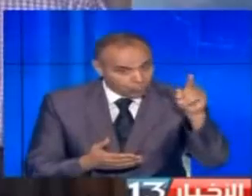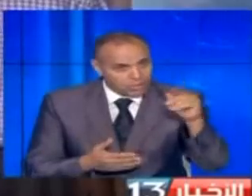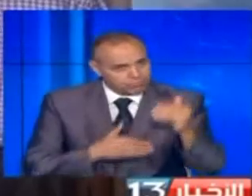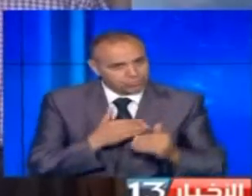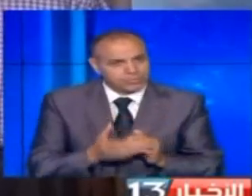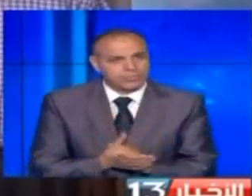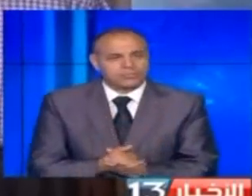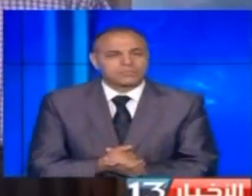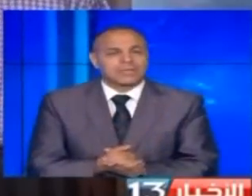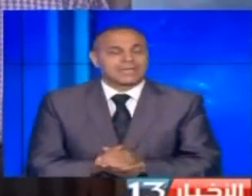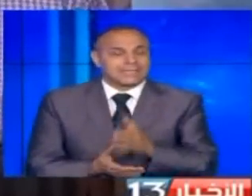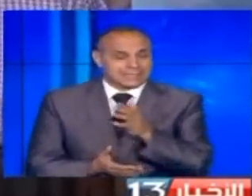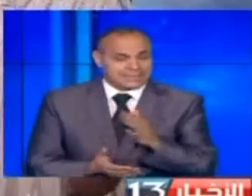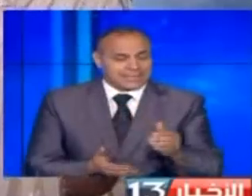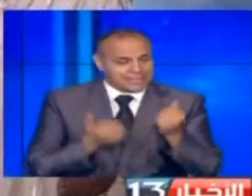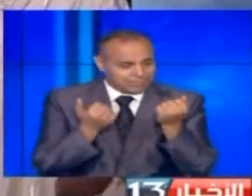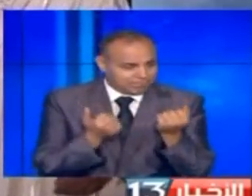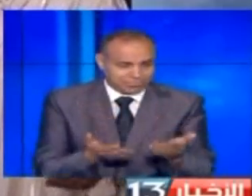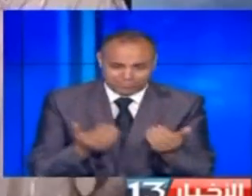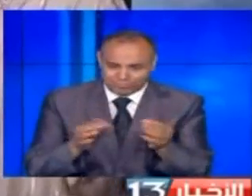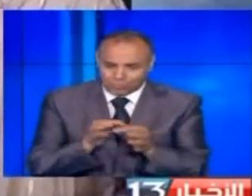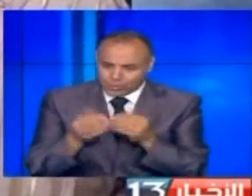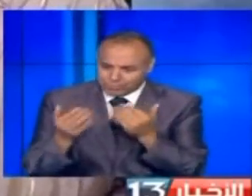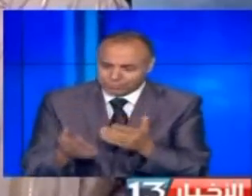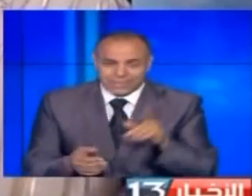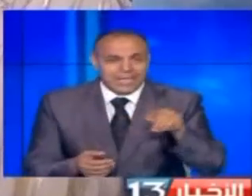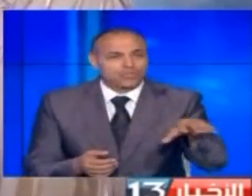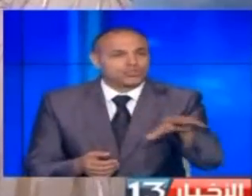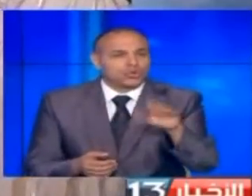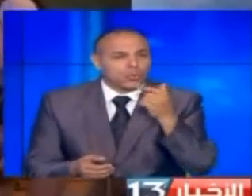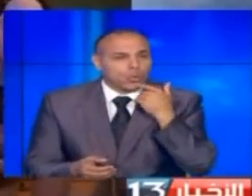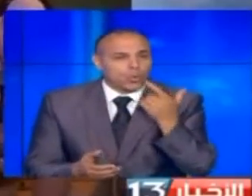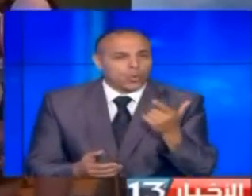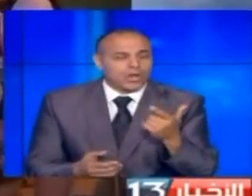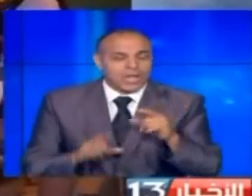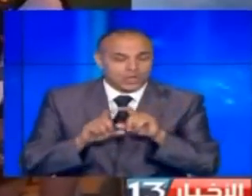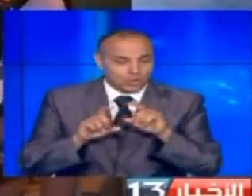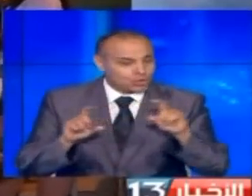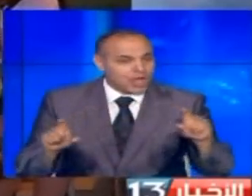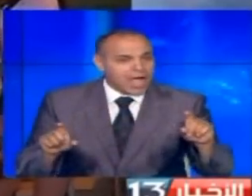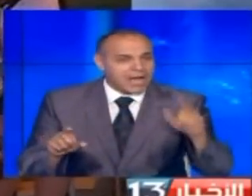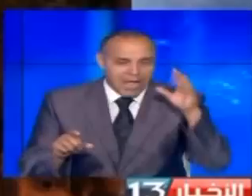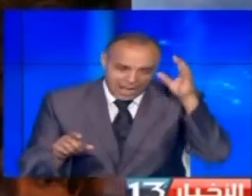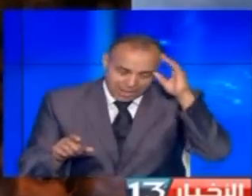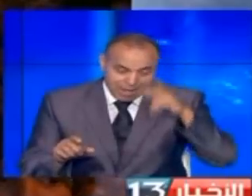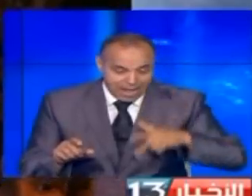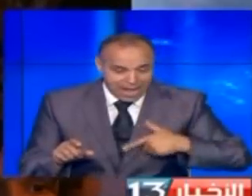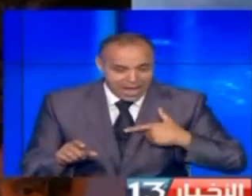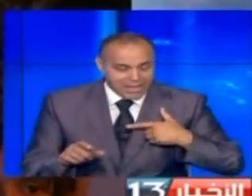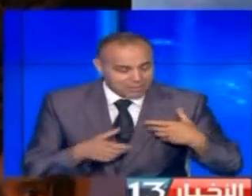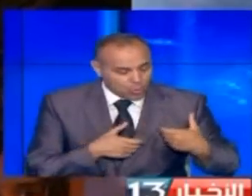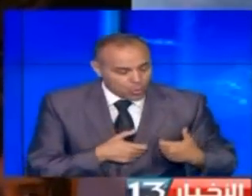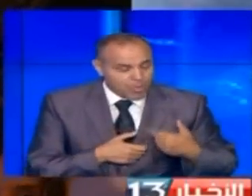نطوروا. تلاميذ تم تكريمهم خلال فعاليات يوم العلم الجهوي الذي انتظم تحت شعار العلم حياة